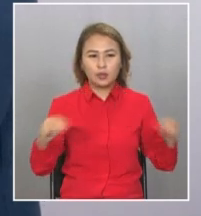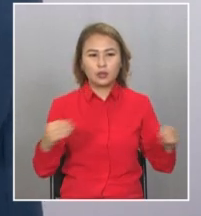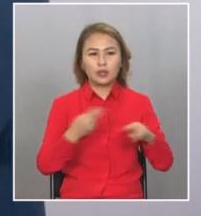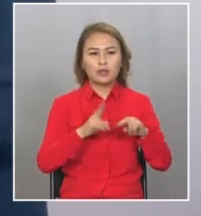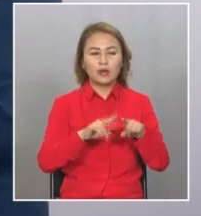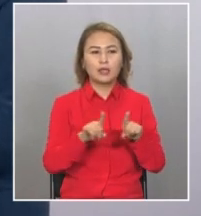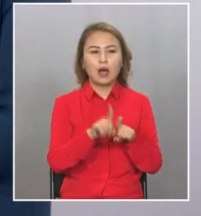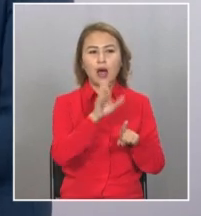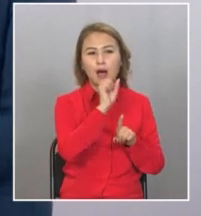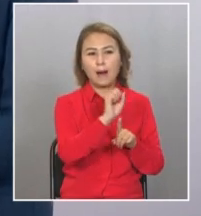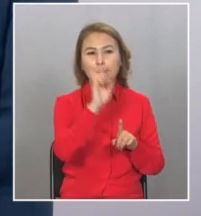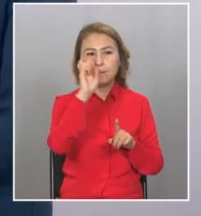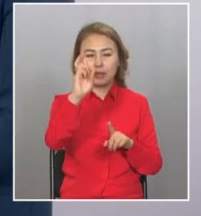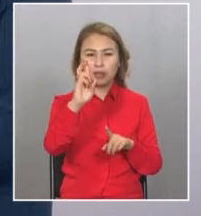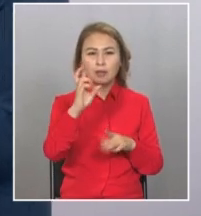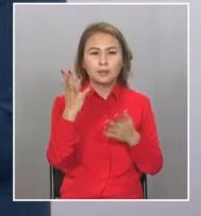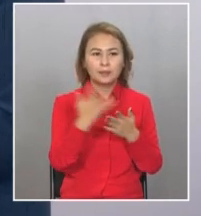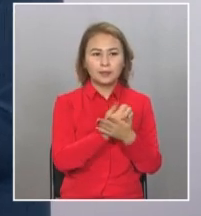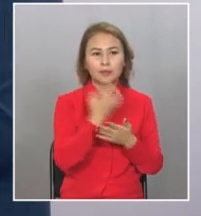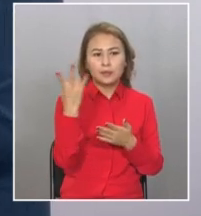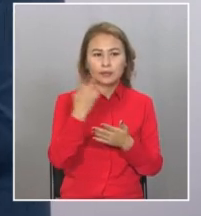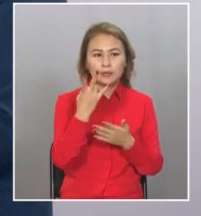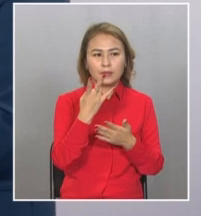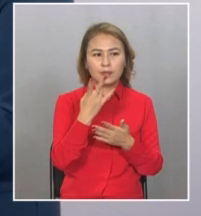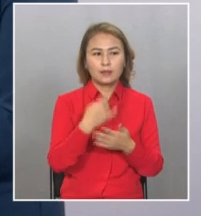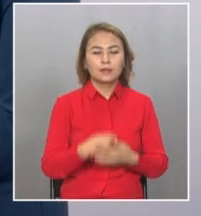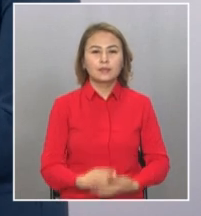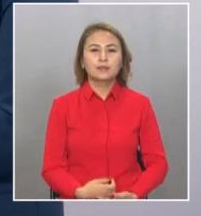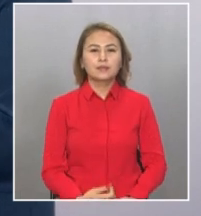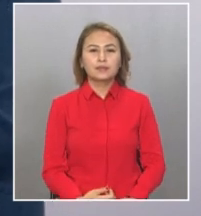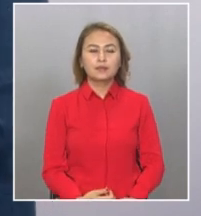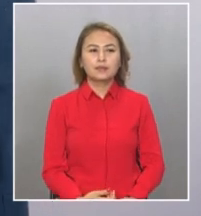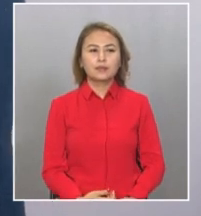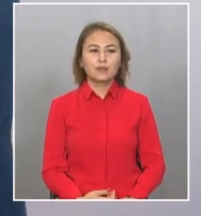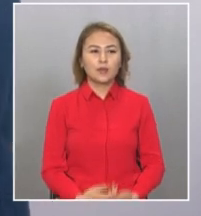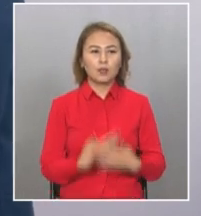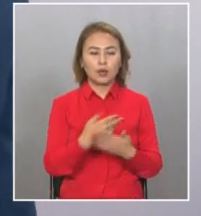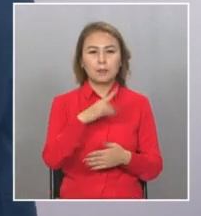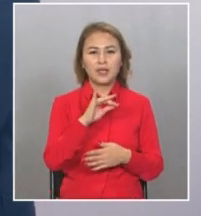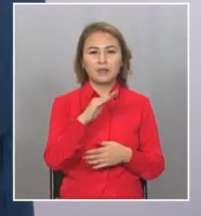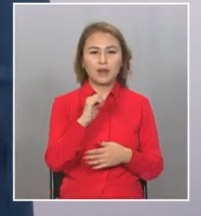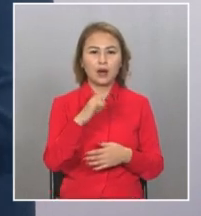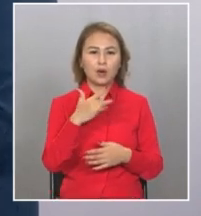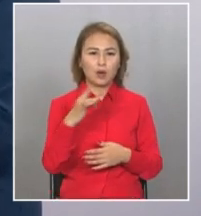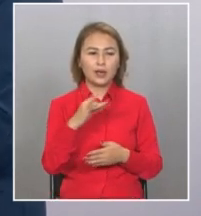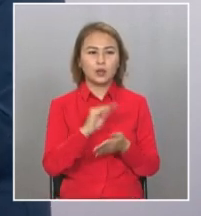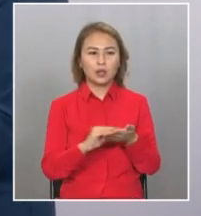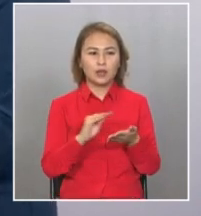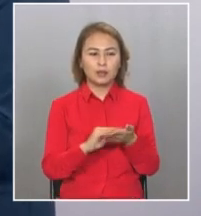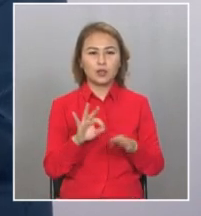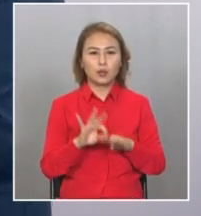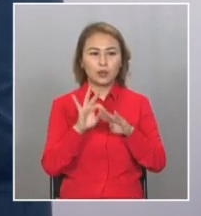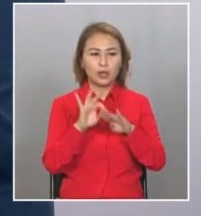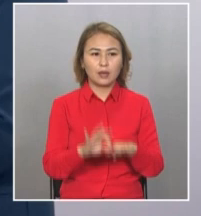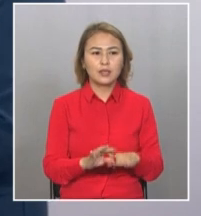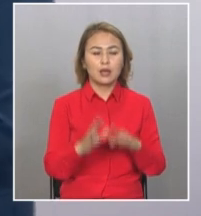АБ гипотенузасын табу керек. Енді тағы да бұл жерде Пифагор теоремасын қолданамыз.